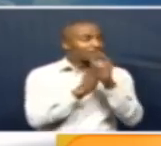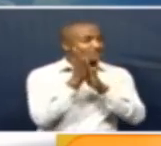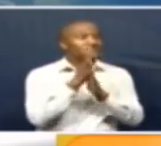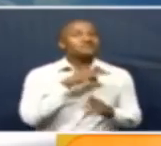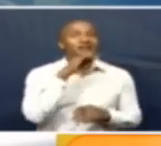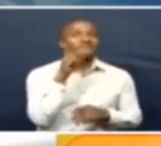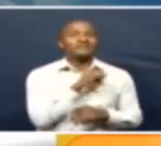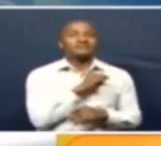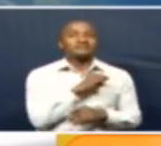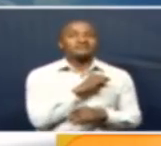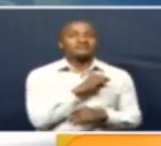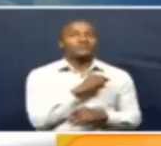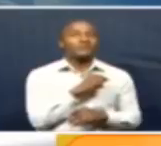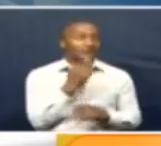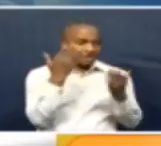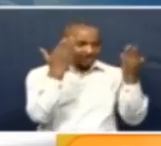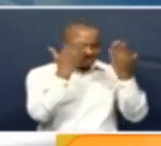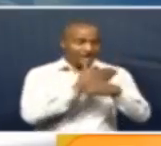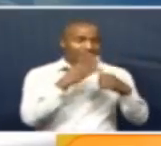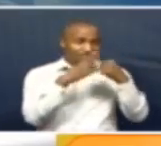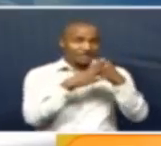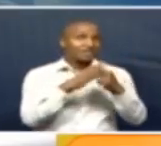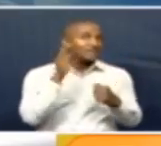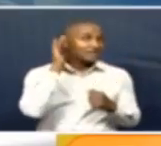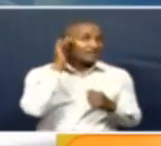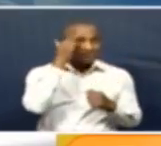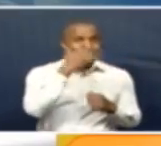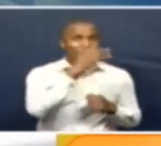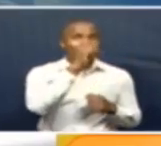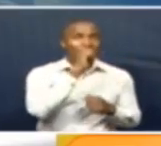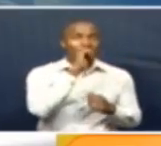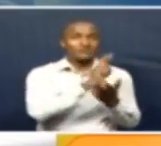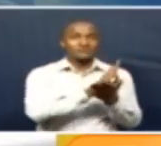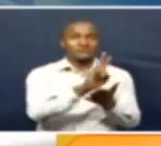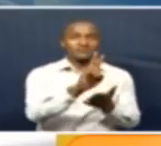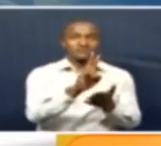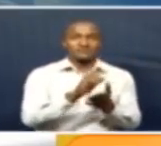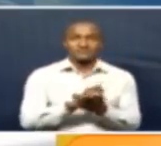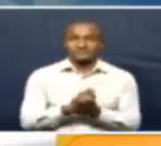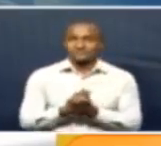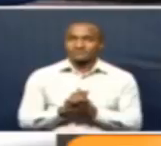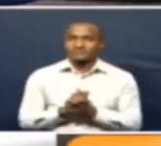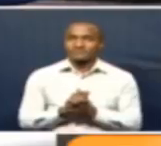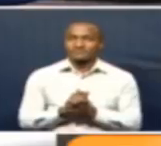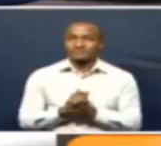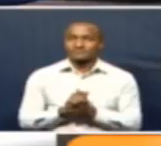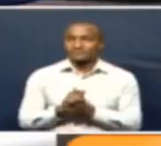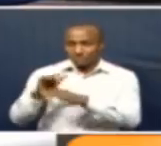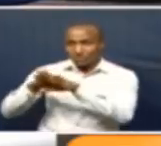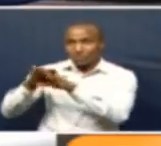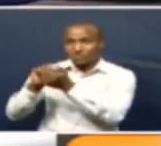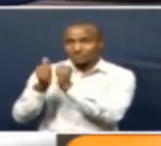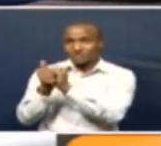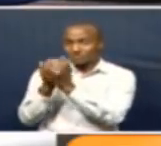tulikuwa tunajua ashakufa saa 3 ya usiku. Mm-hmm. Juu alikuwa ameenda Tanzania 2 weeks. Mm-hmm. Mm. Somebody is saying it's good to reform through the